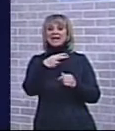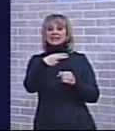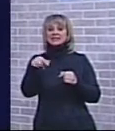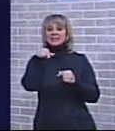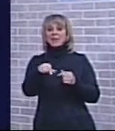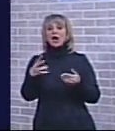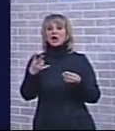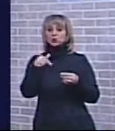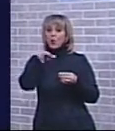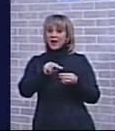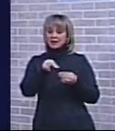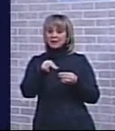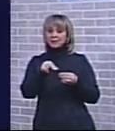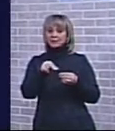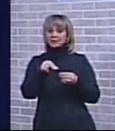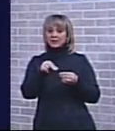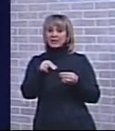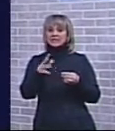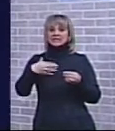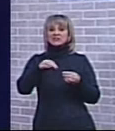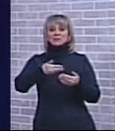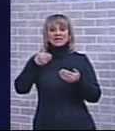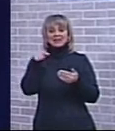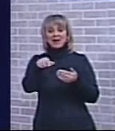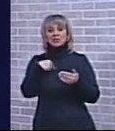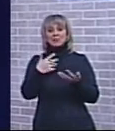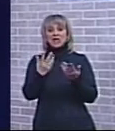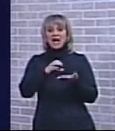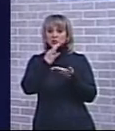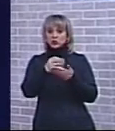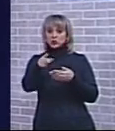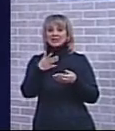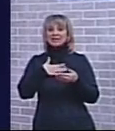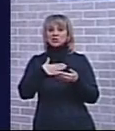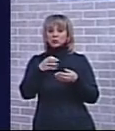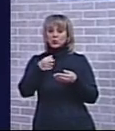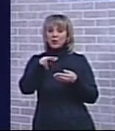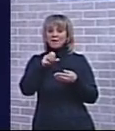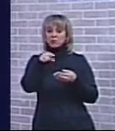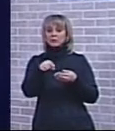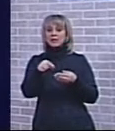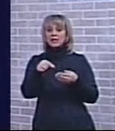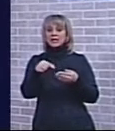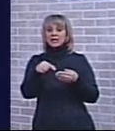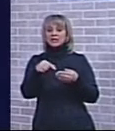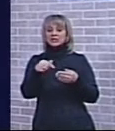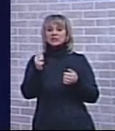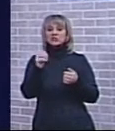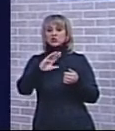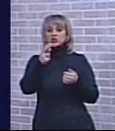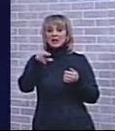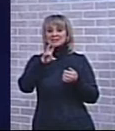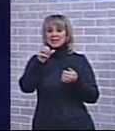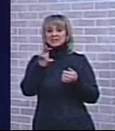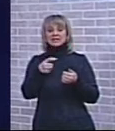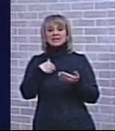она актуальна, значит, и совсем недавно мы отчитывались на высоком уровне. И в частности, да,